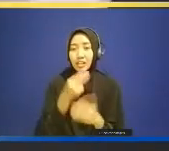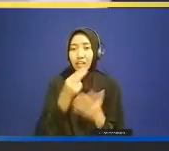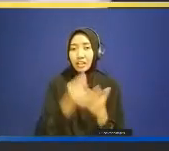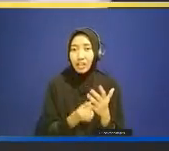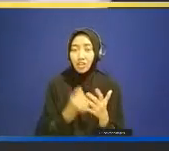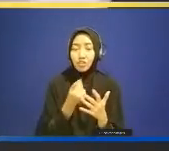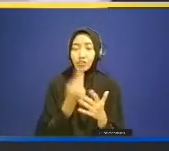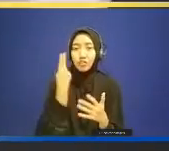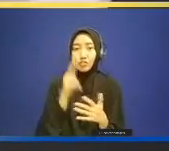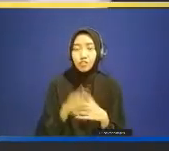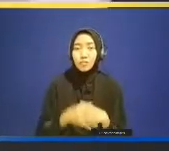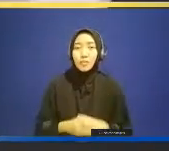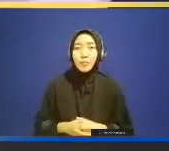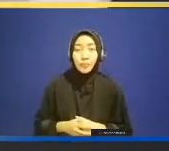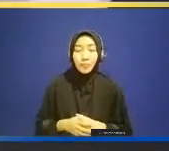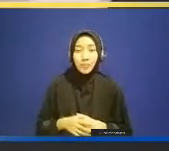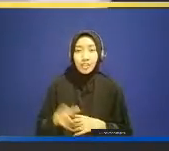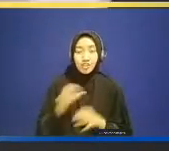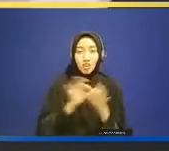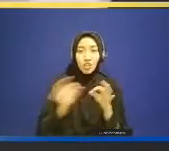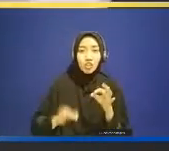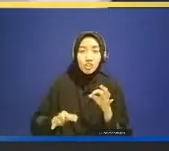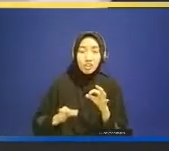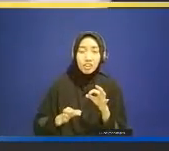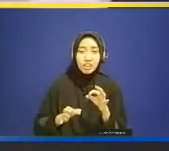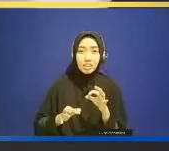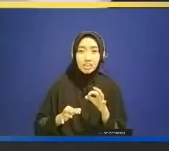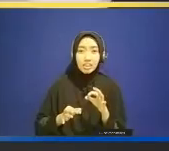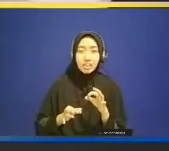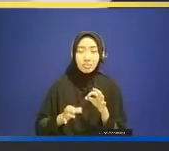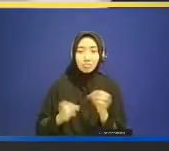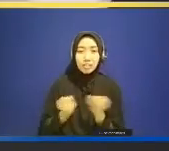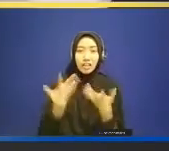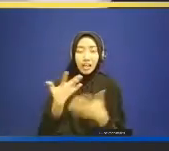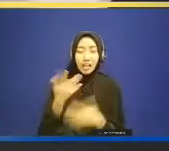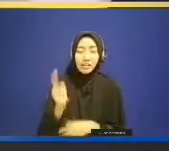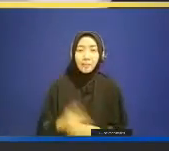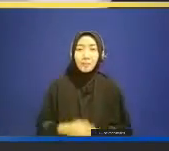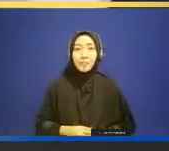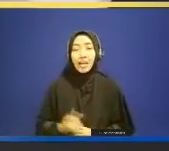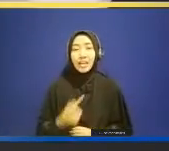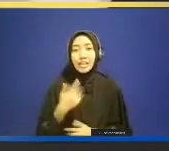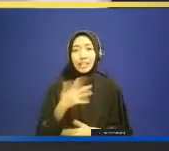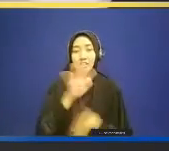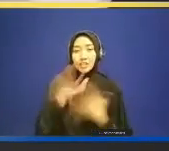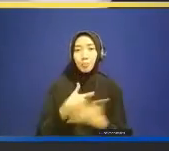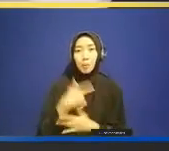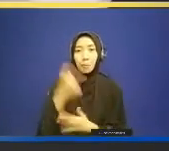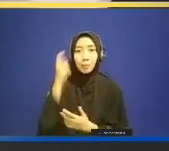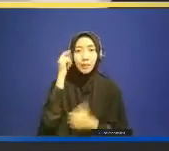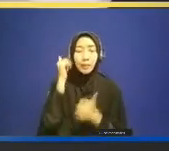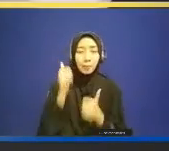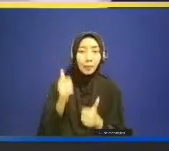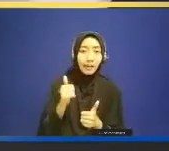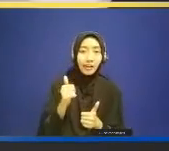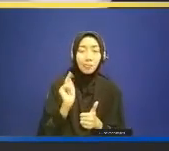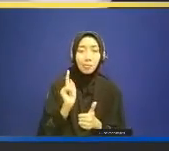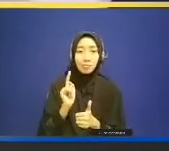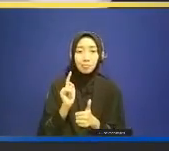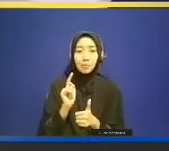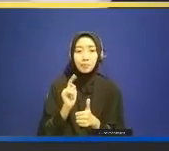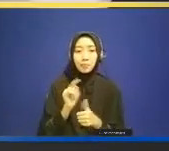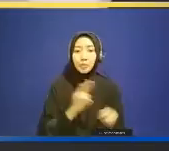untuk mengantisipasi beberapa hal yang tidak kita inginkan tiba-tiba terjadi tetapi kita semua berprasangka baik bahwa beberapa